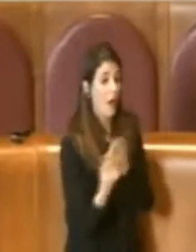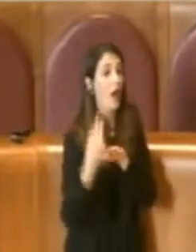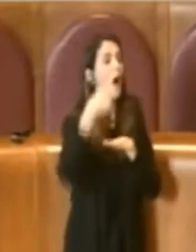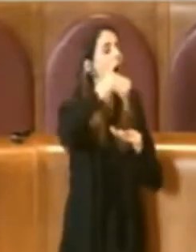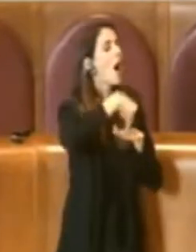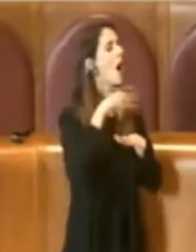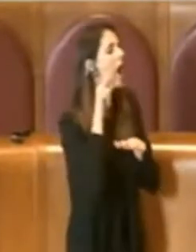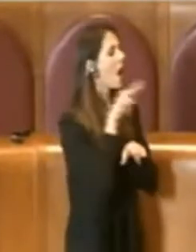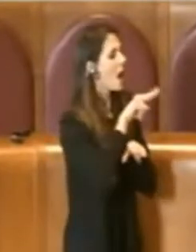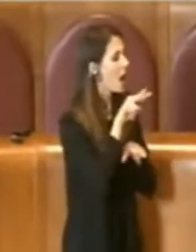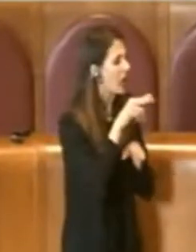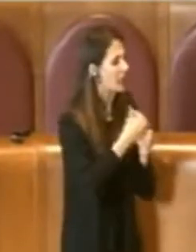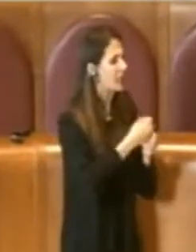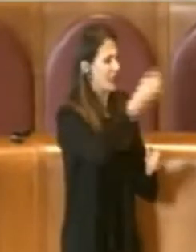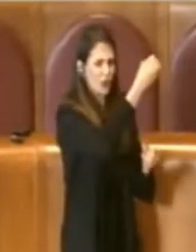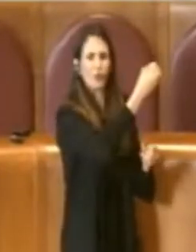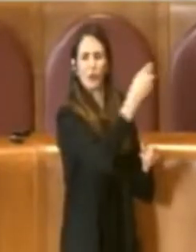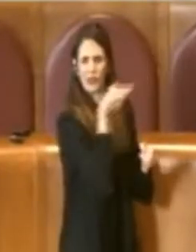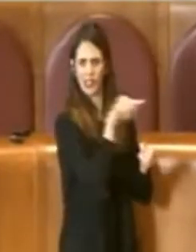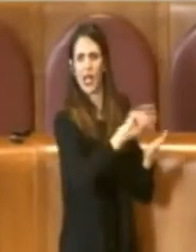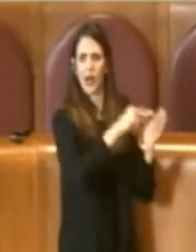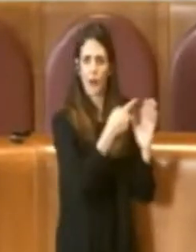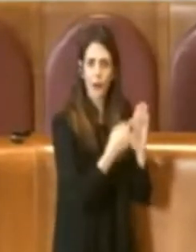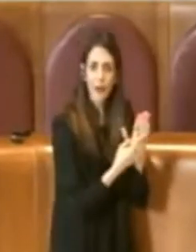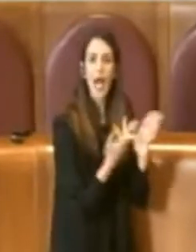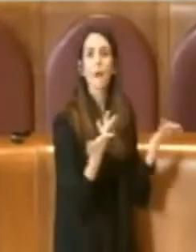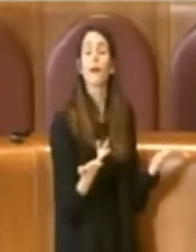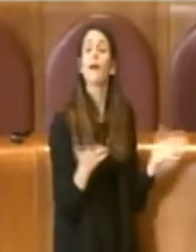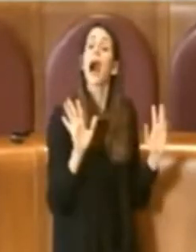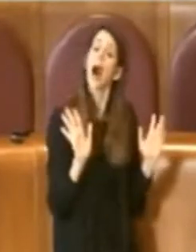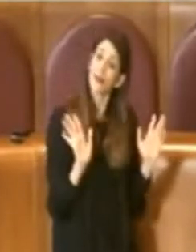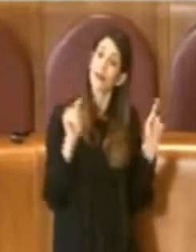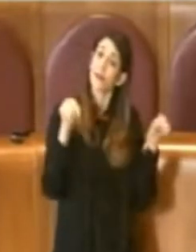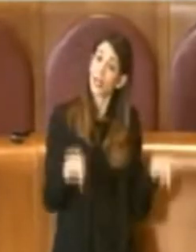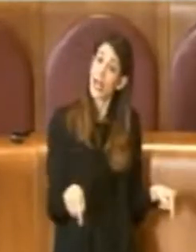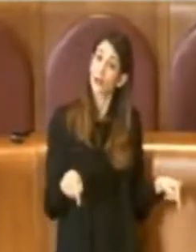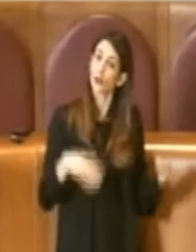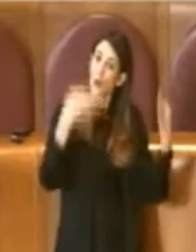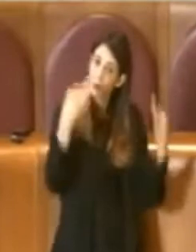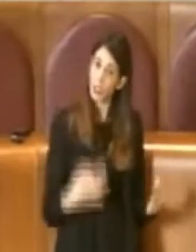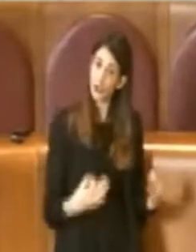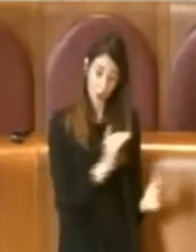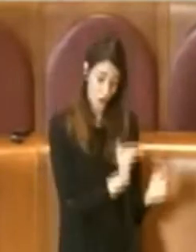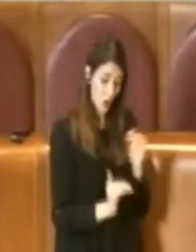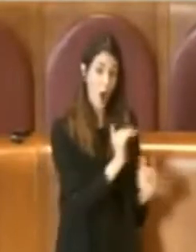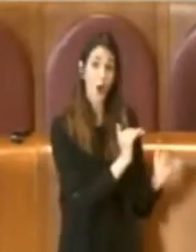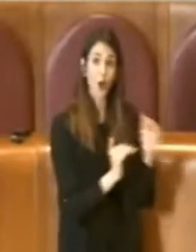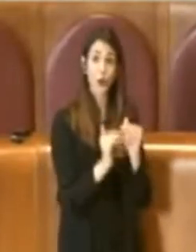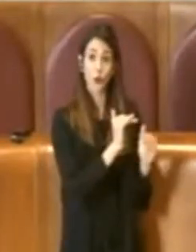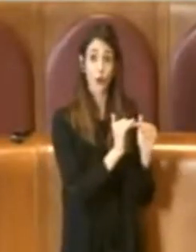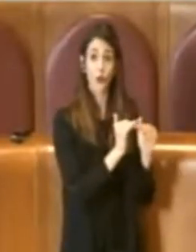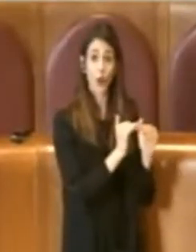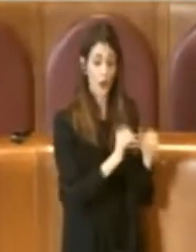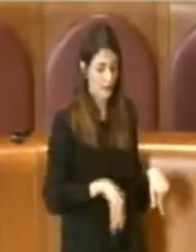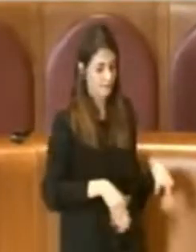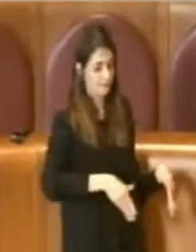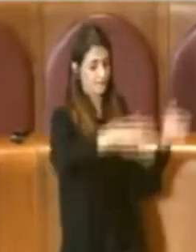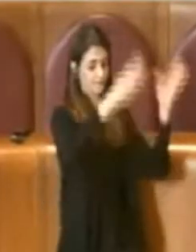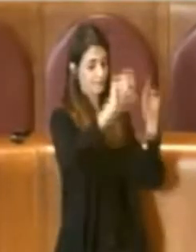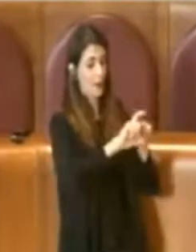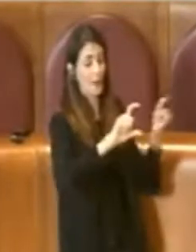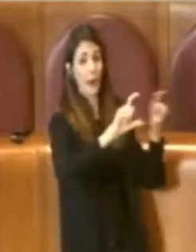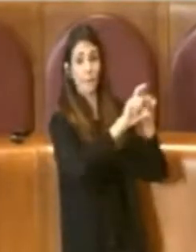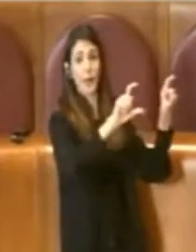invece realizzare un ponteggio fisso e quindi questo sarà nei